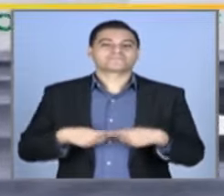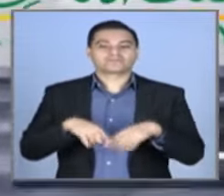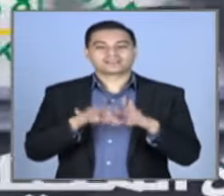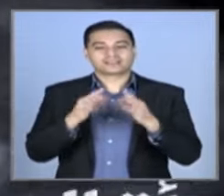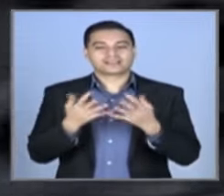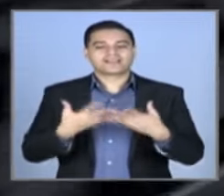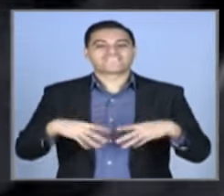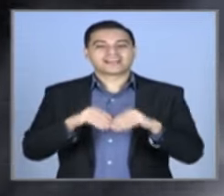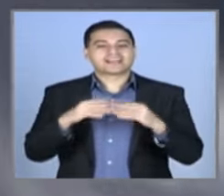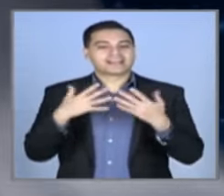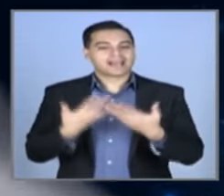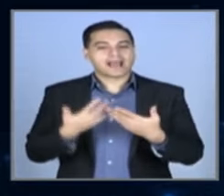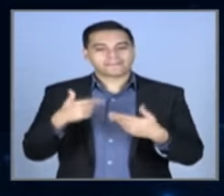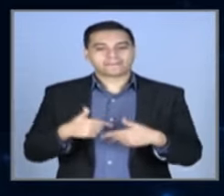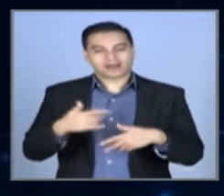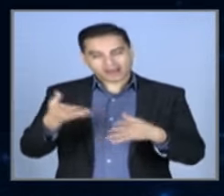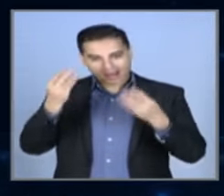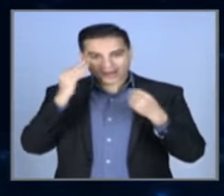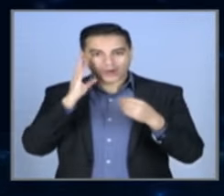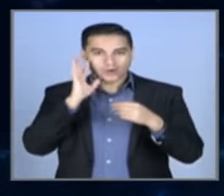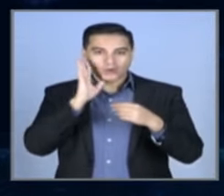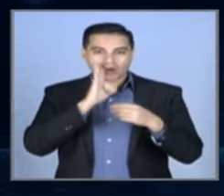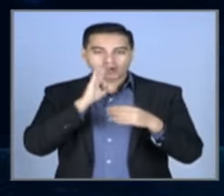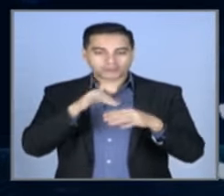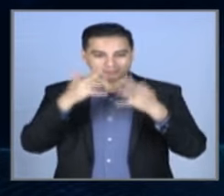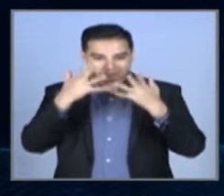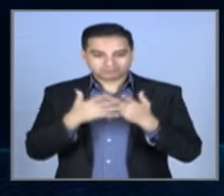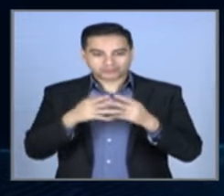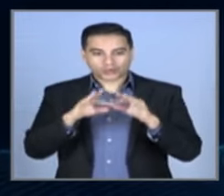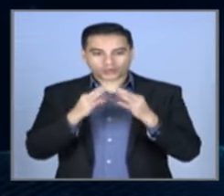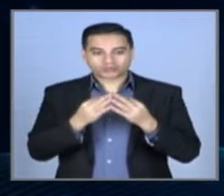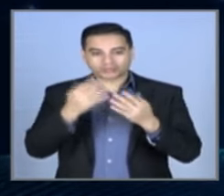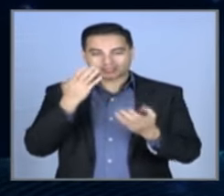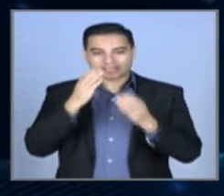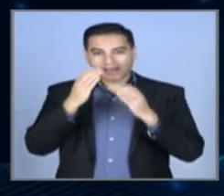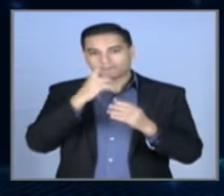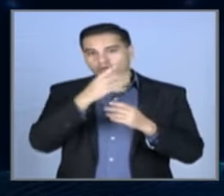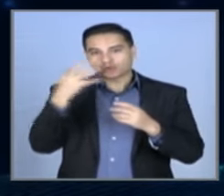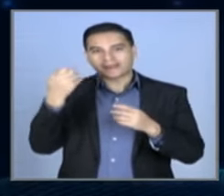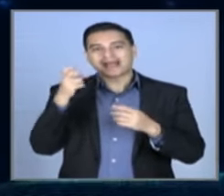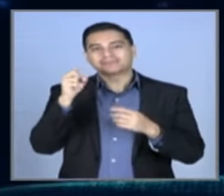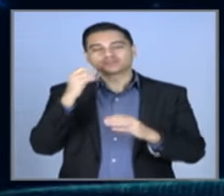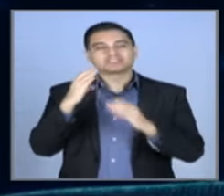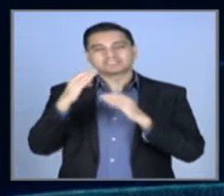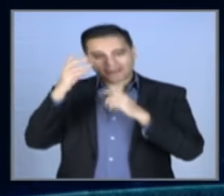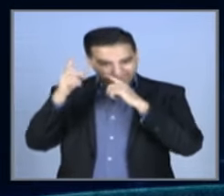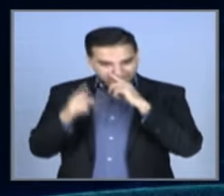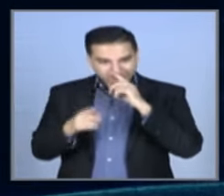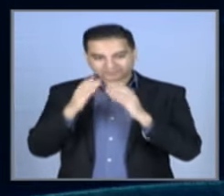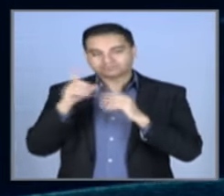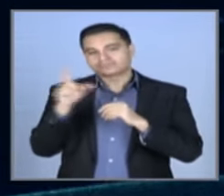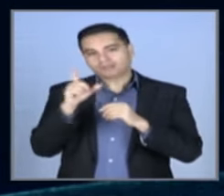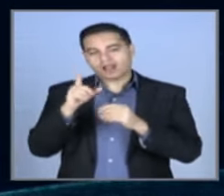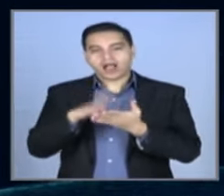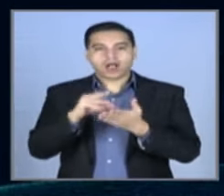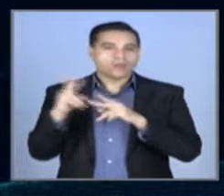وبكده يبقى اجمالي النقط اللي حصلت عليها عائلات مصر في حلقه النهارده 325 نقطه، ويبقى مجموع النقط من اول حلقه